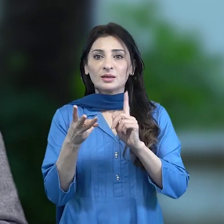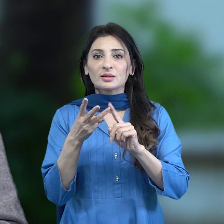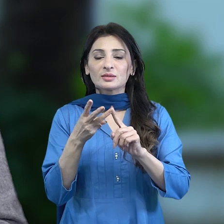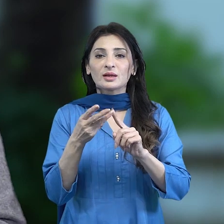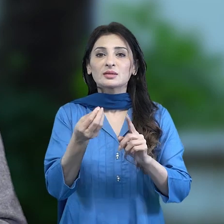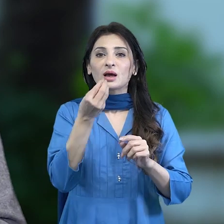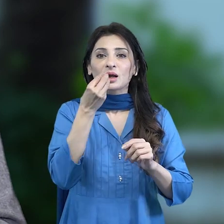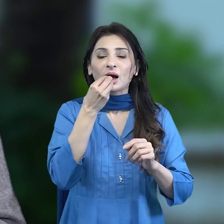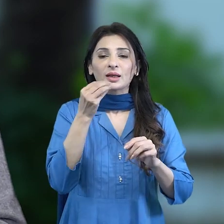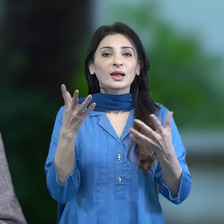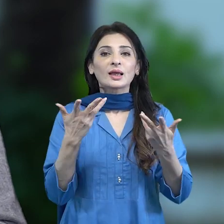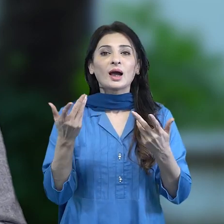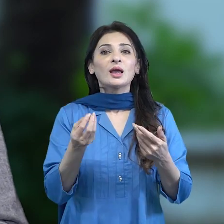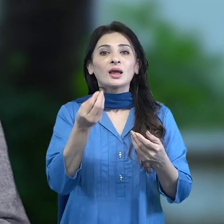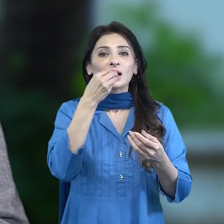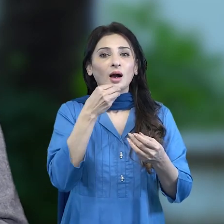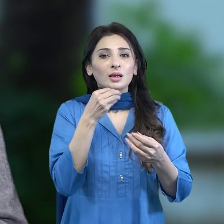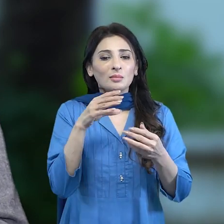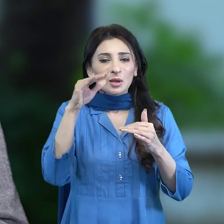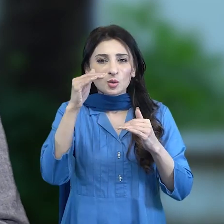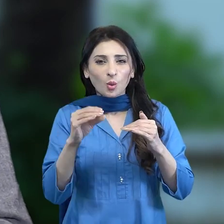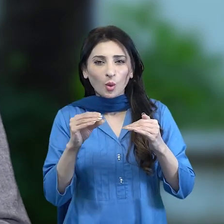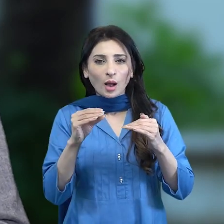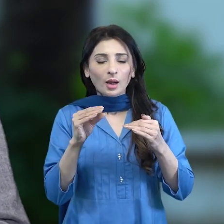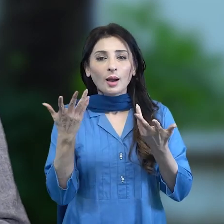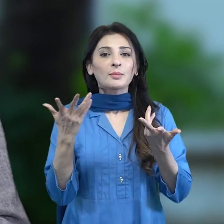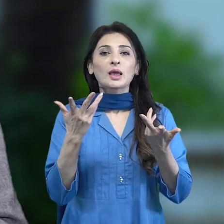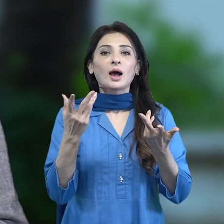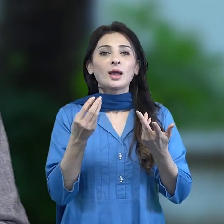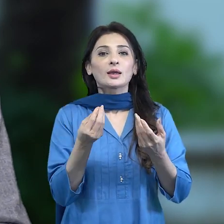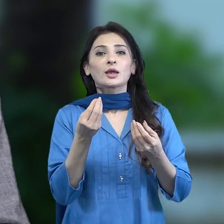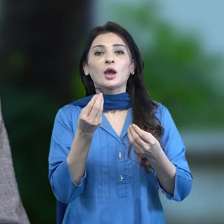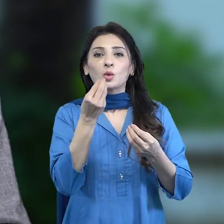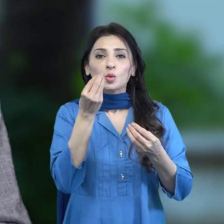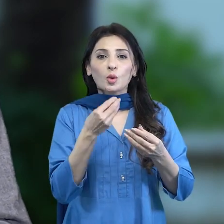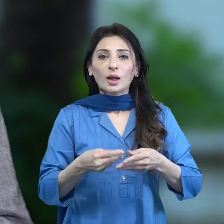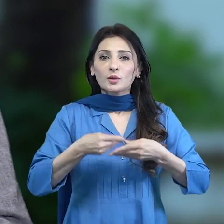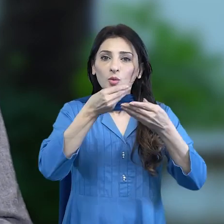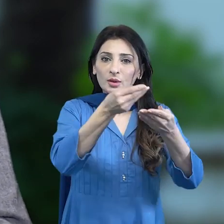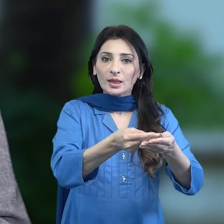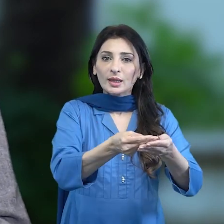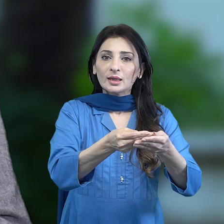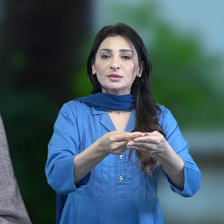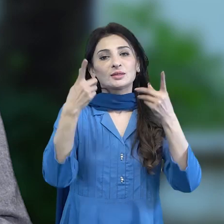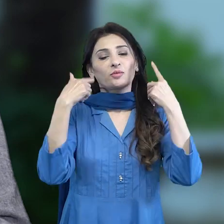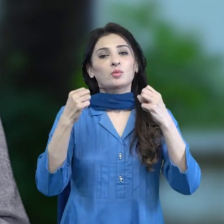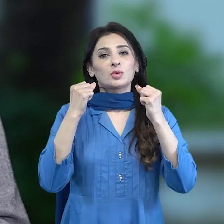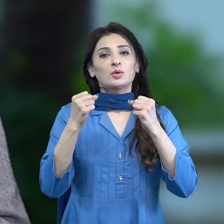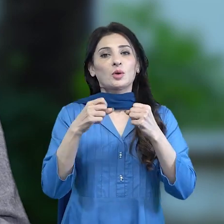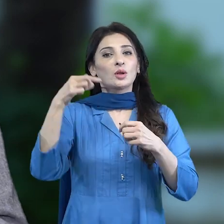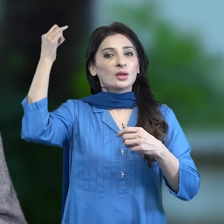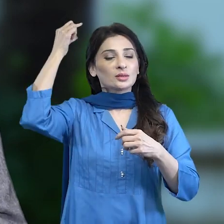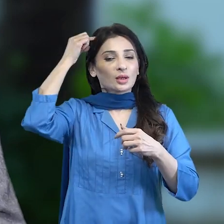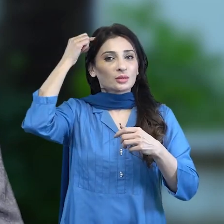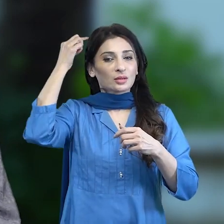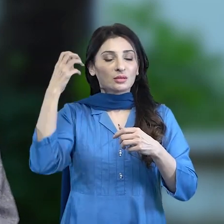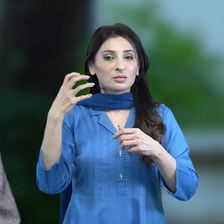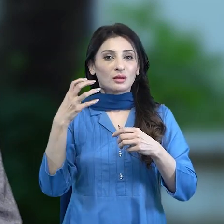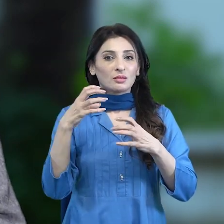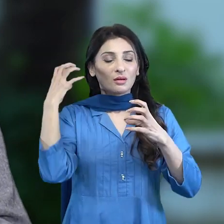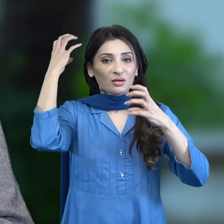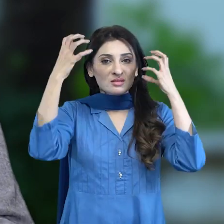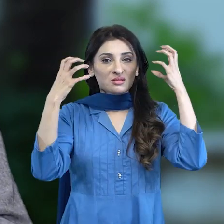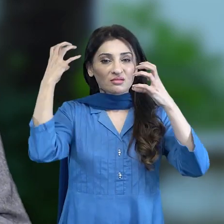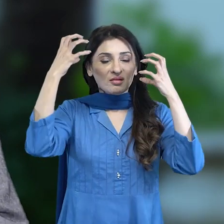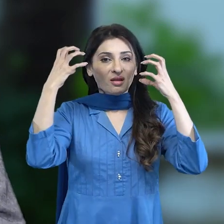कि उसकी डाइट में कौन-सी चीज़ मिस है जो उसको हेल्प आउट कर सकती है अगर उसको खिलाई जाए। इसी तरह साइकोलॉजिकल फैक्टर्स में उसका स्ट्रेस